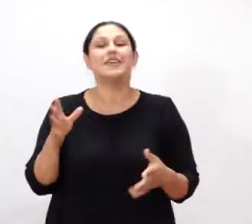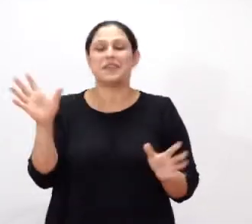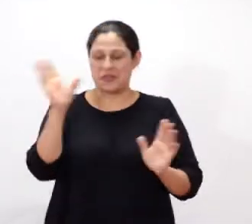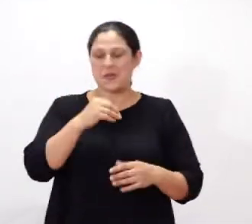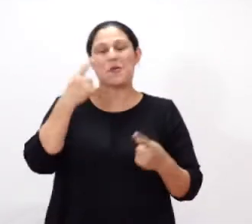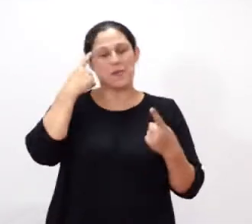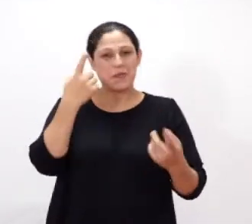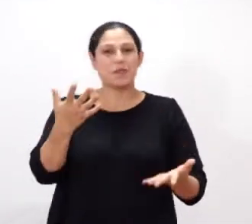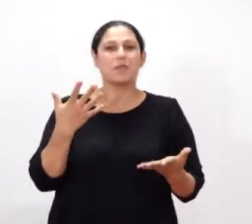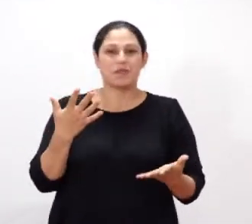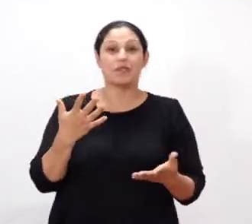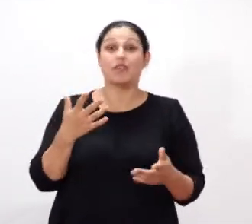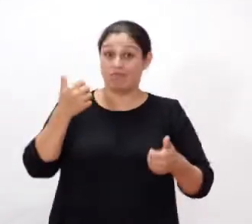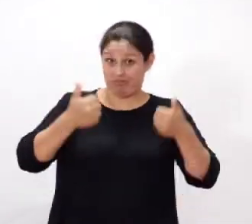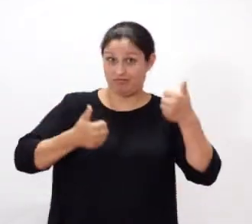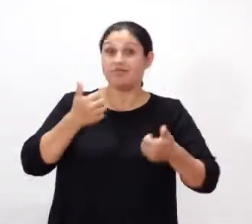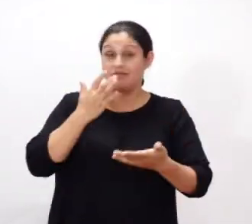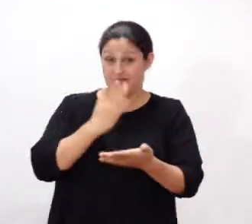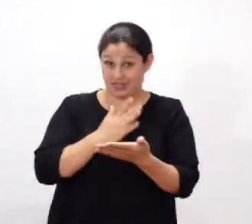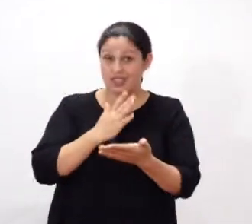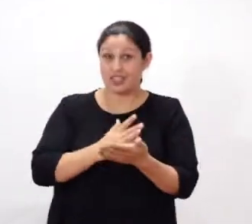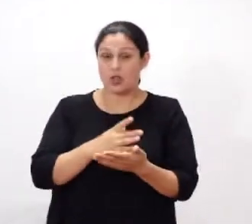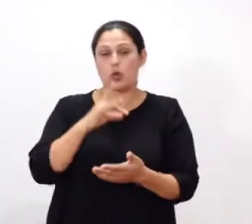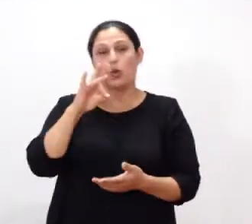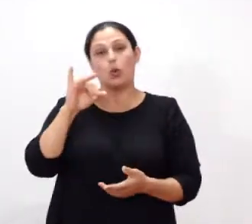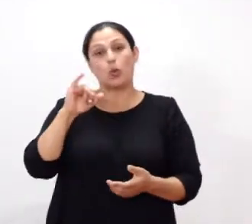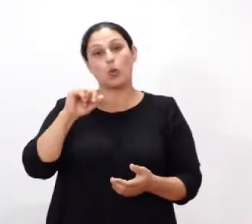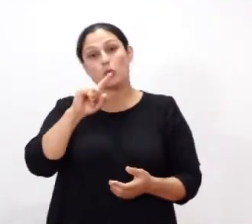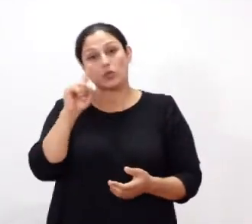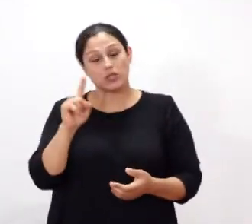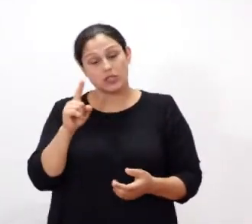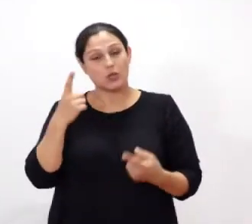فهمیدید فرقش هست بله